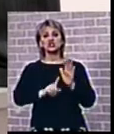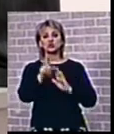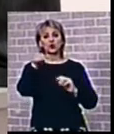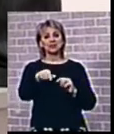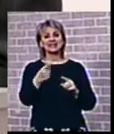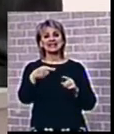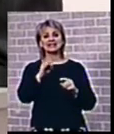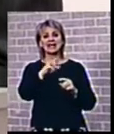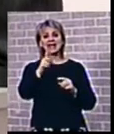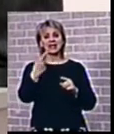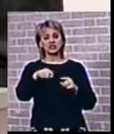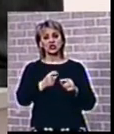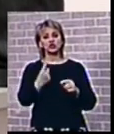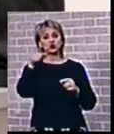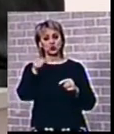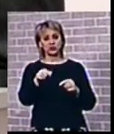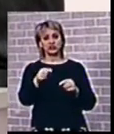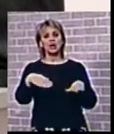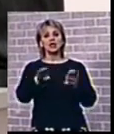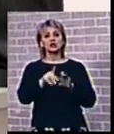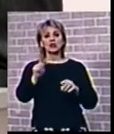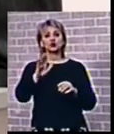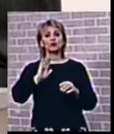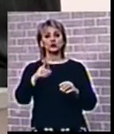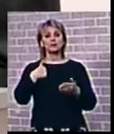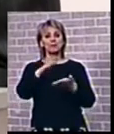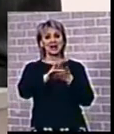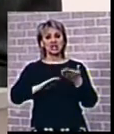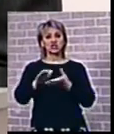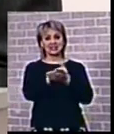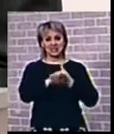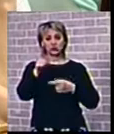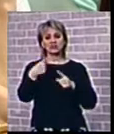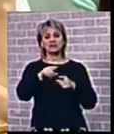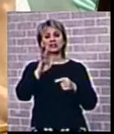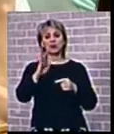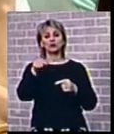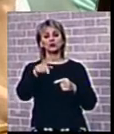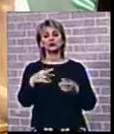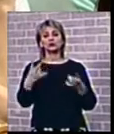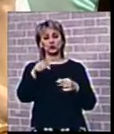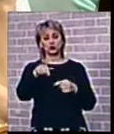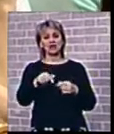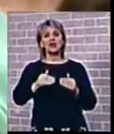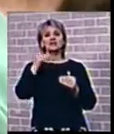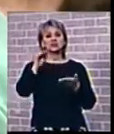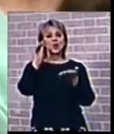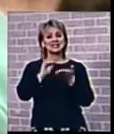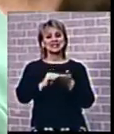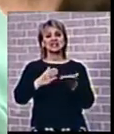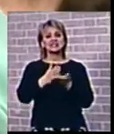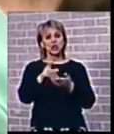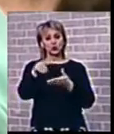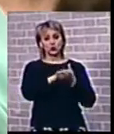этих источников. Так что мы будем с вами продолжать сотрудничать в этом же духе. Это нужно. Высоко оценил сотрудничество